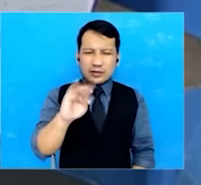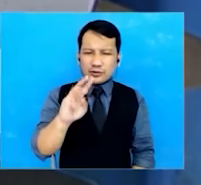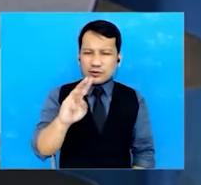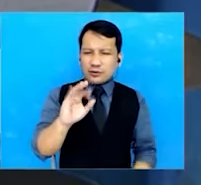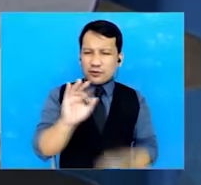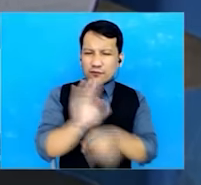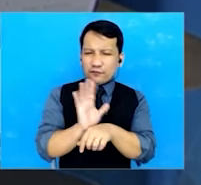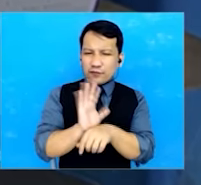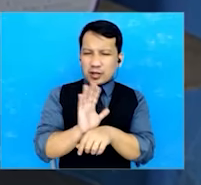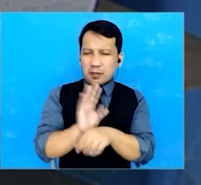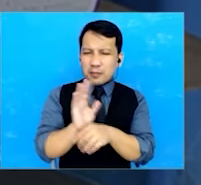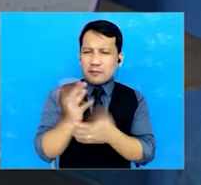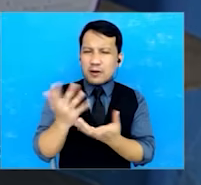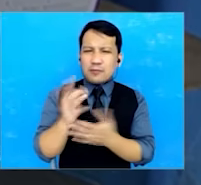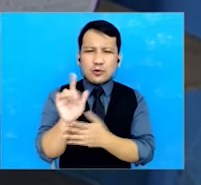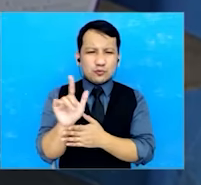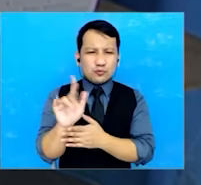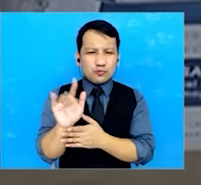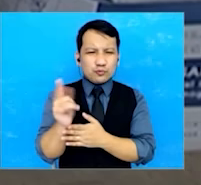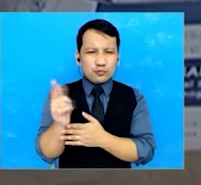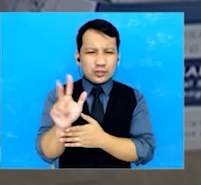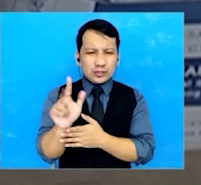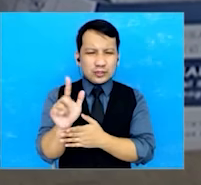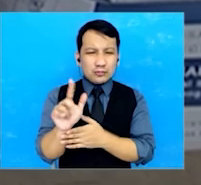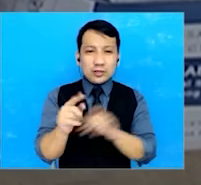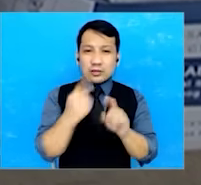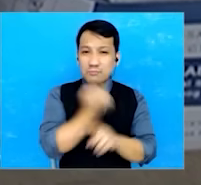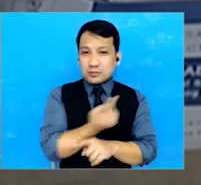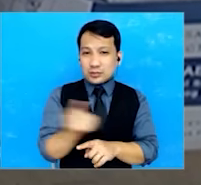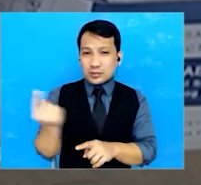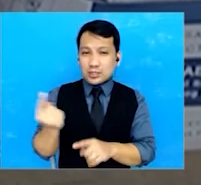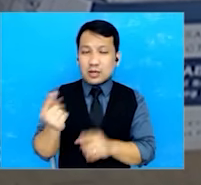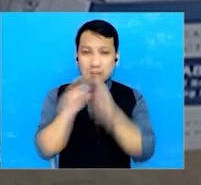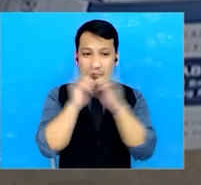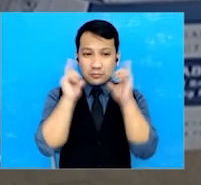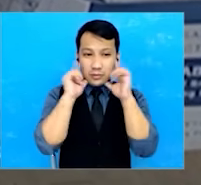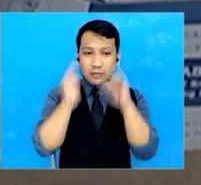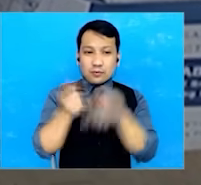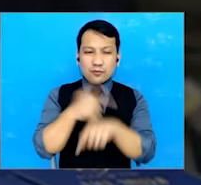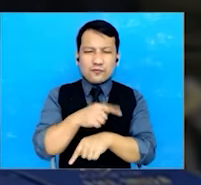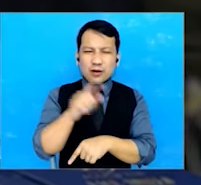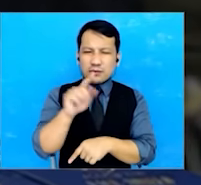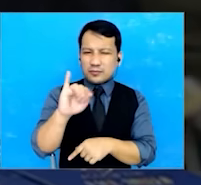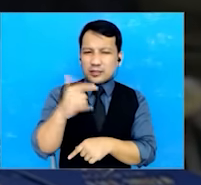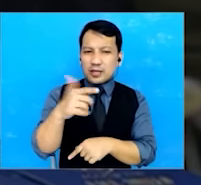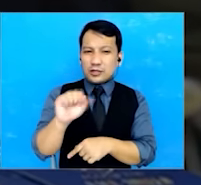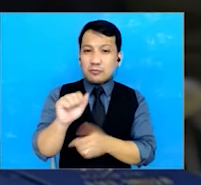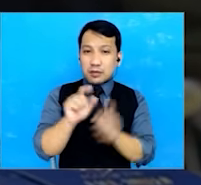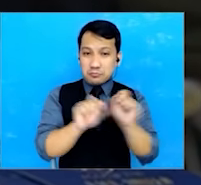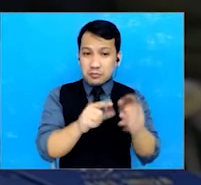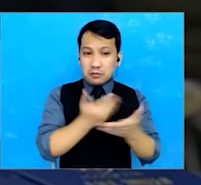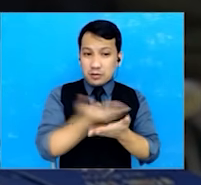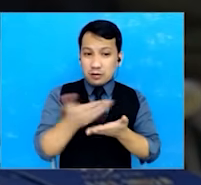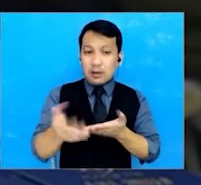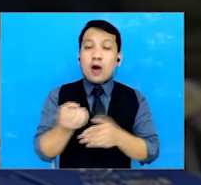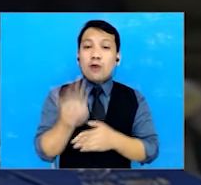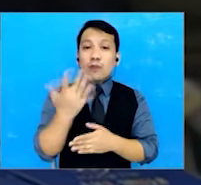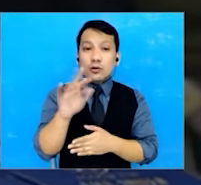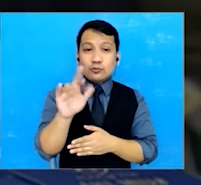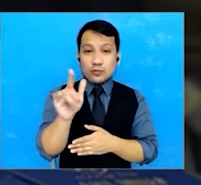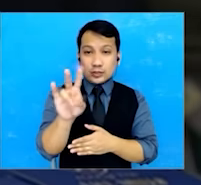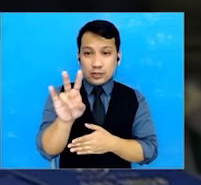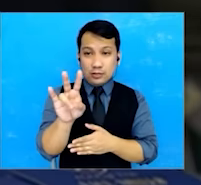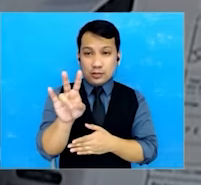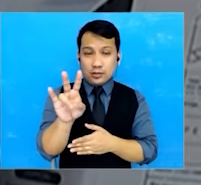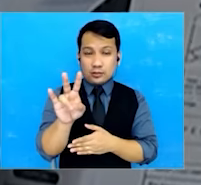Ong, 23 pesos nila nakuha kada peraso ang mga mask mula sa Tiger Phil na ibinenta naman nila sa halagang 27 pesos and